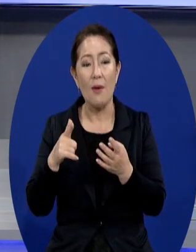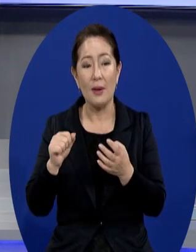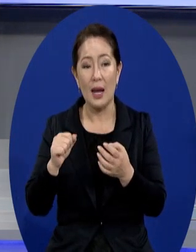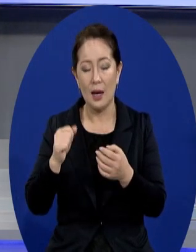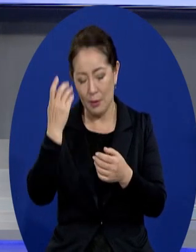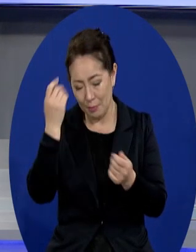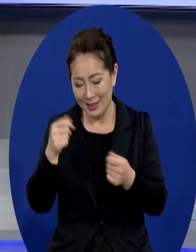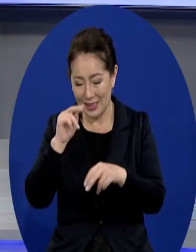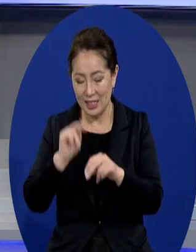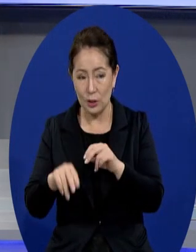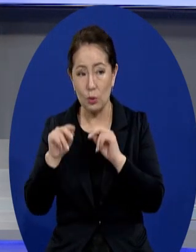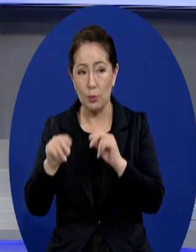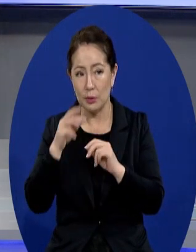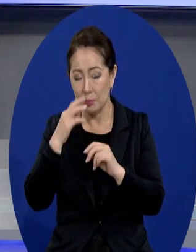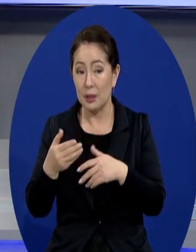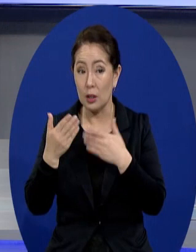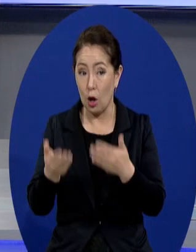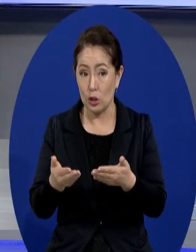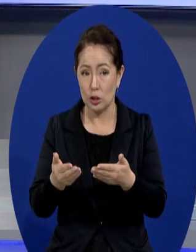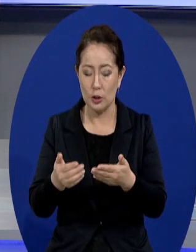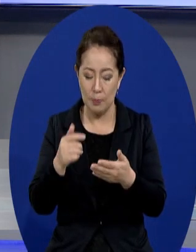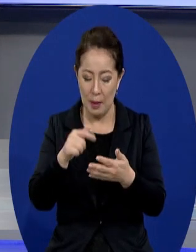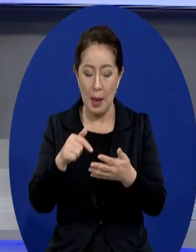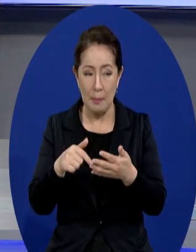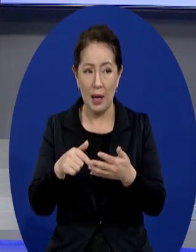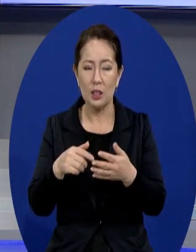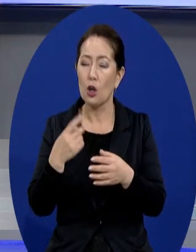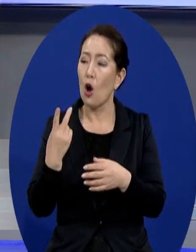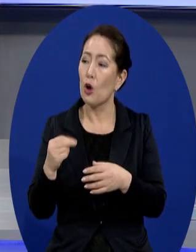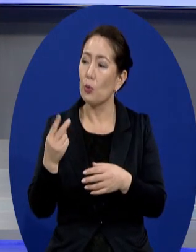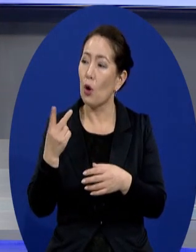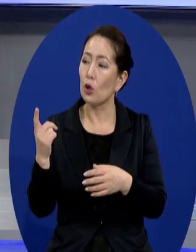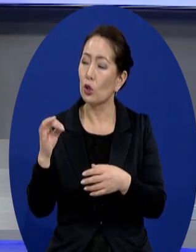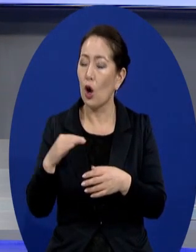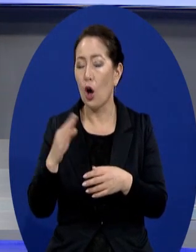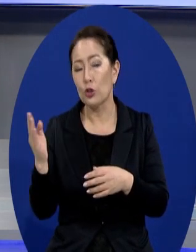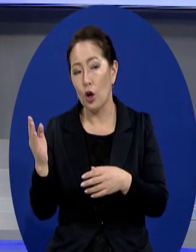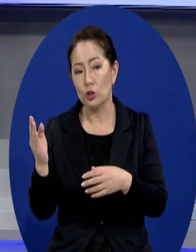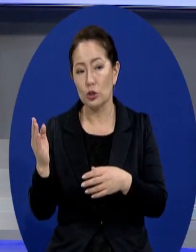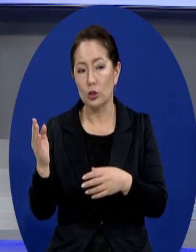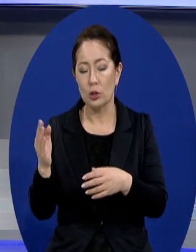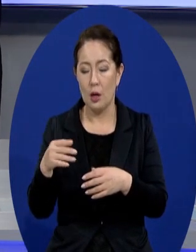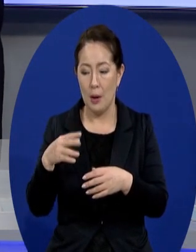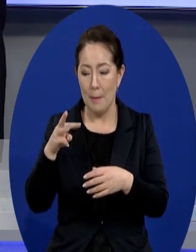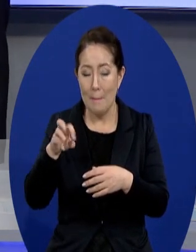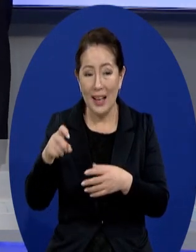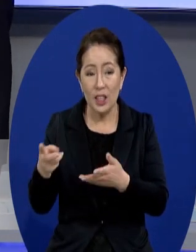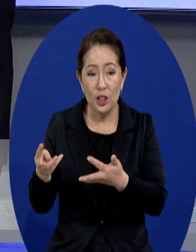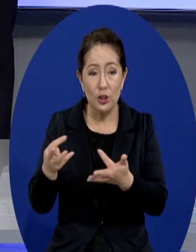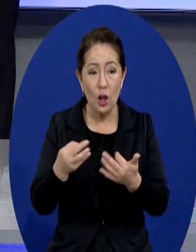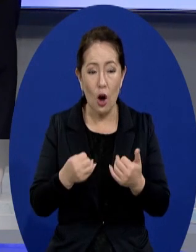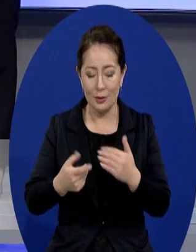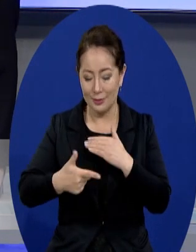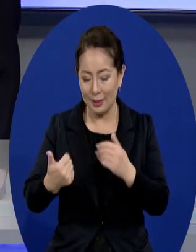шалгаруулдаг болно гэсэн ийм мэдээлэл байгаа юм. За түүнчлэн 2021 оноос малын тоо толгойн албан татварыг